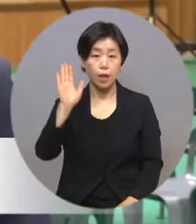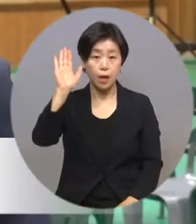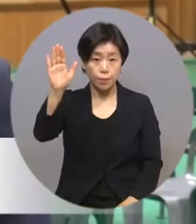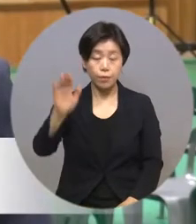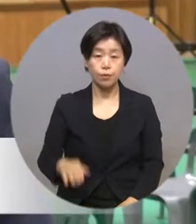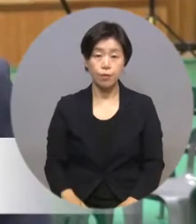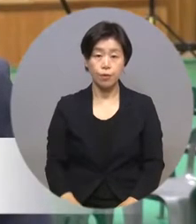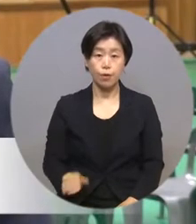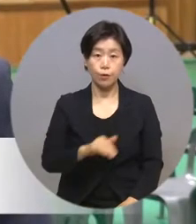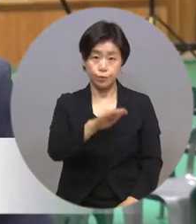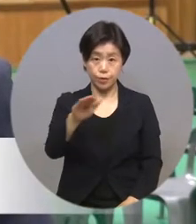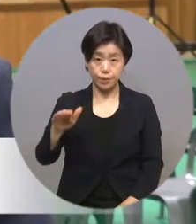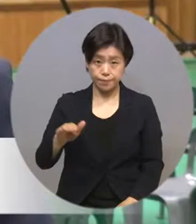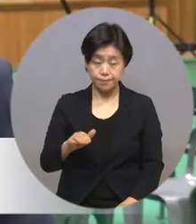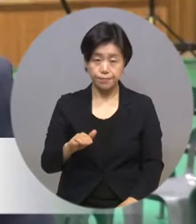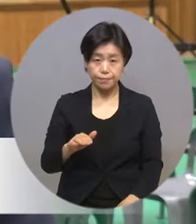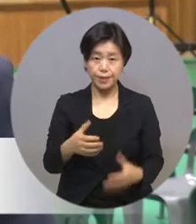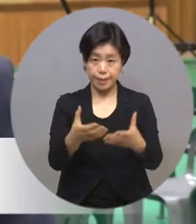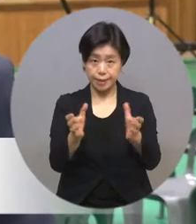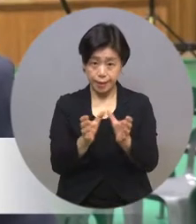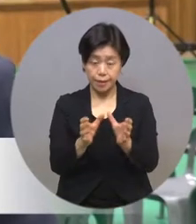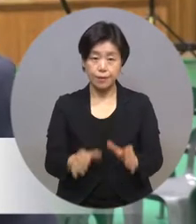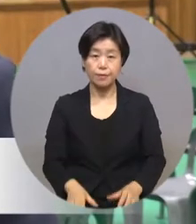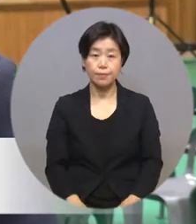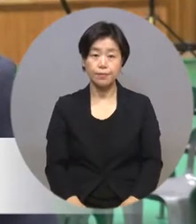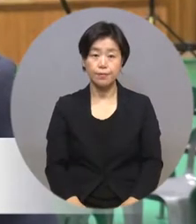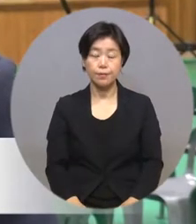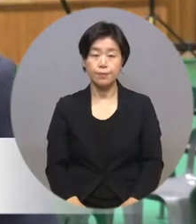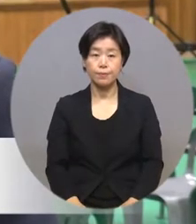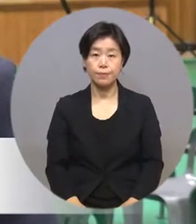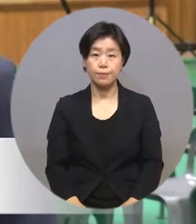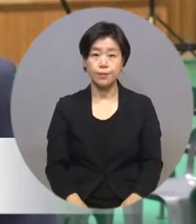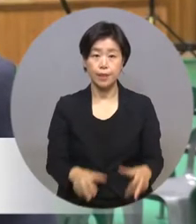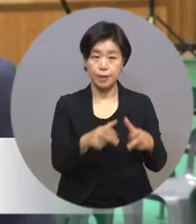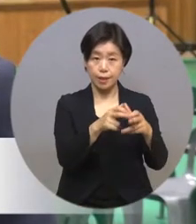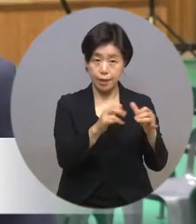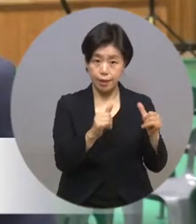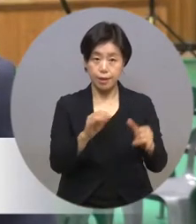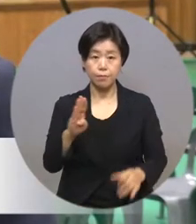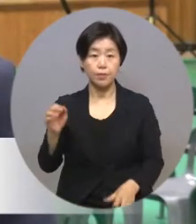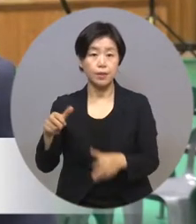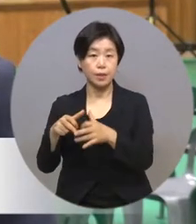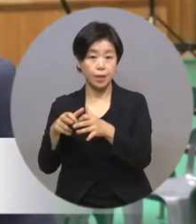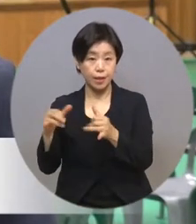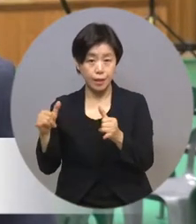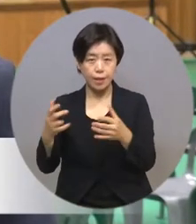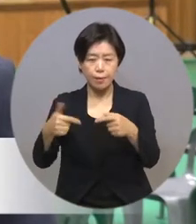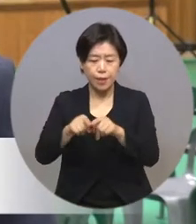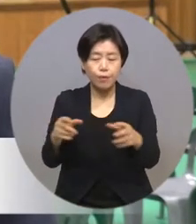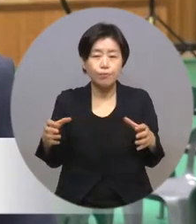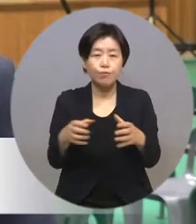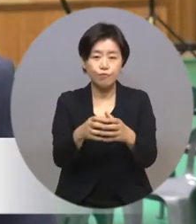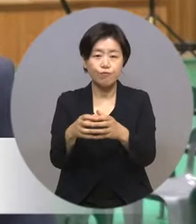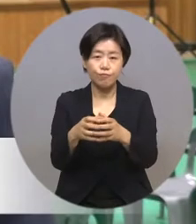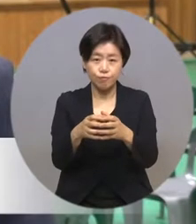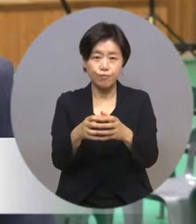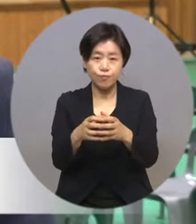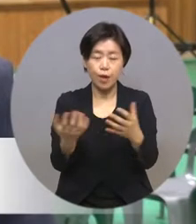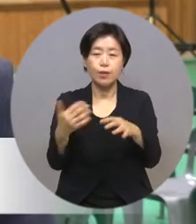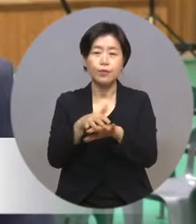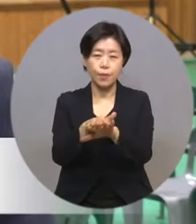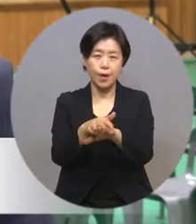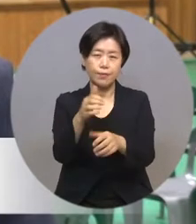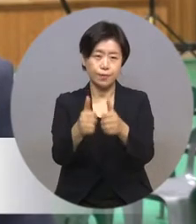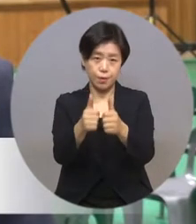저희 스페셜 올림픽 코리아는 장애인과 비장애인이 함께 어울리는 통합